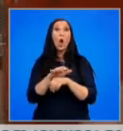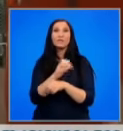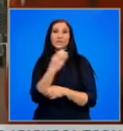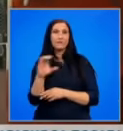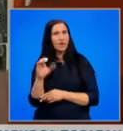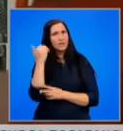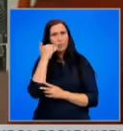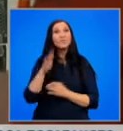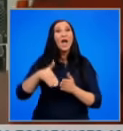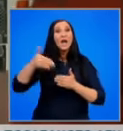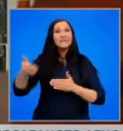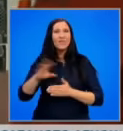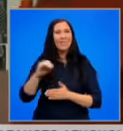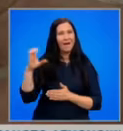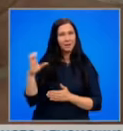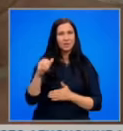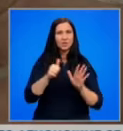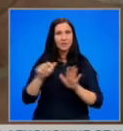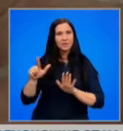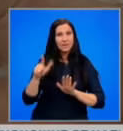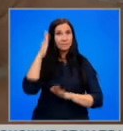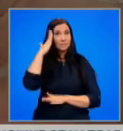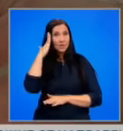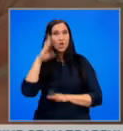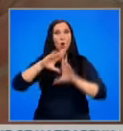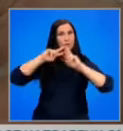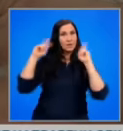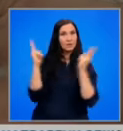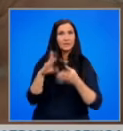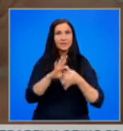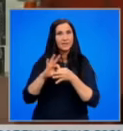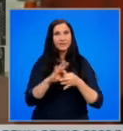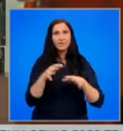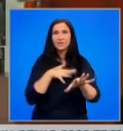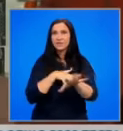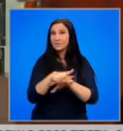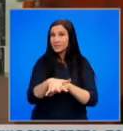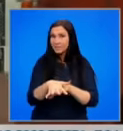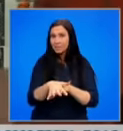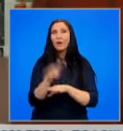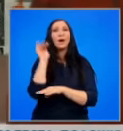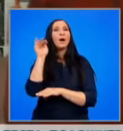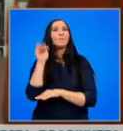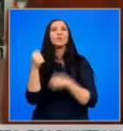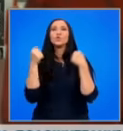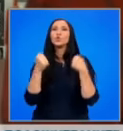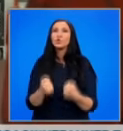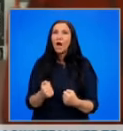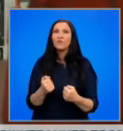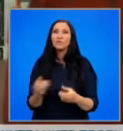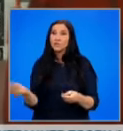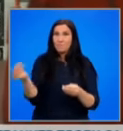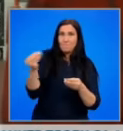извън Европейския съюз. 67 държави от целия свят са свързани с системата, а в бъдеще се очаква да